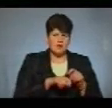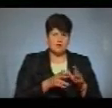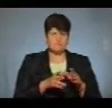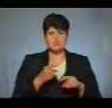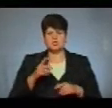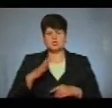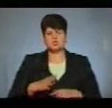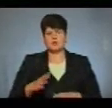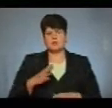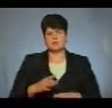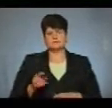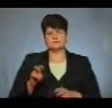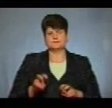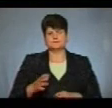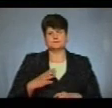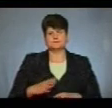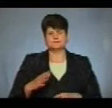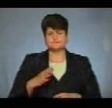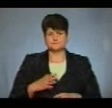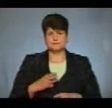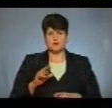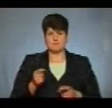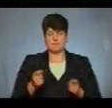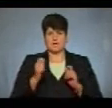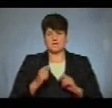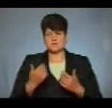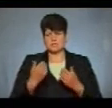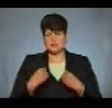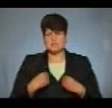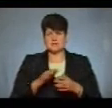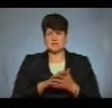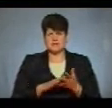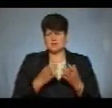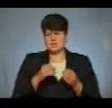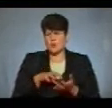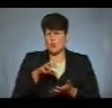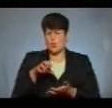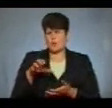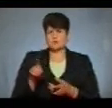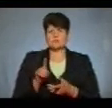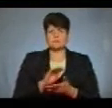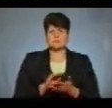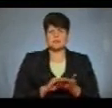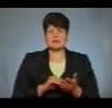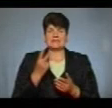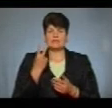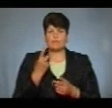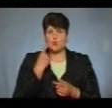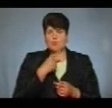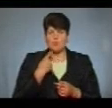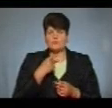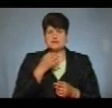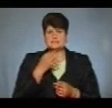сиділи, чекали, потім він нам назад приніс нашу заяву і ще якісь копії, то, що ми заповняли на двох мовах,